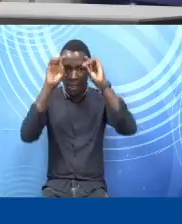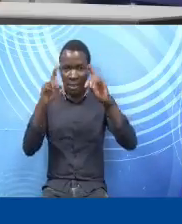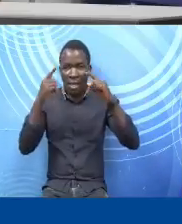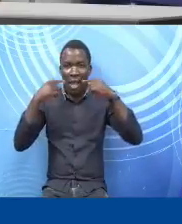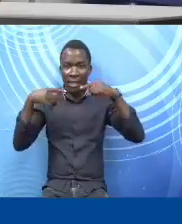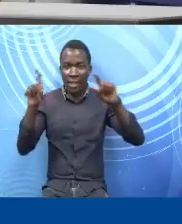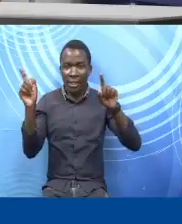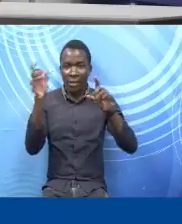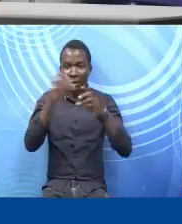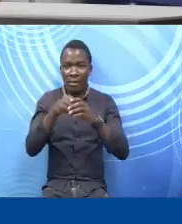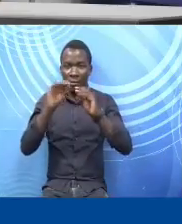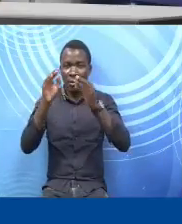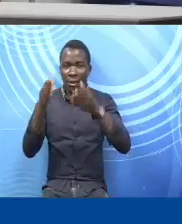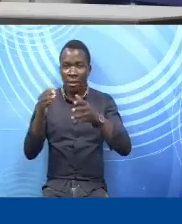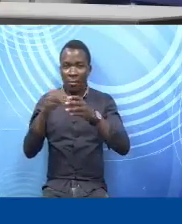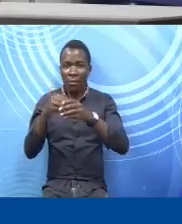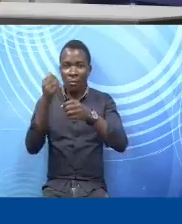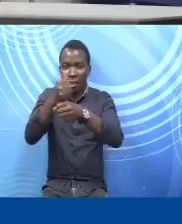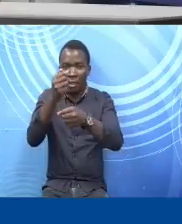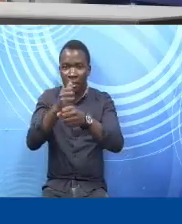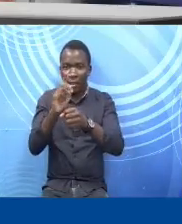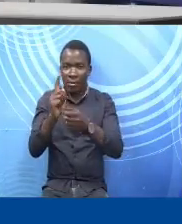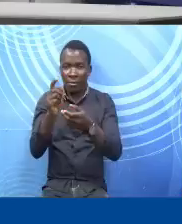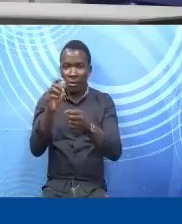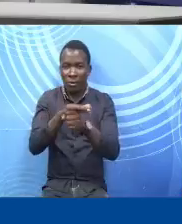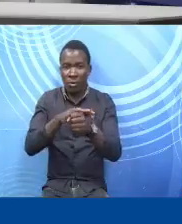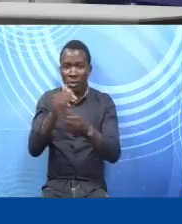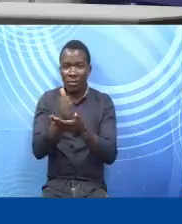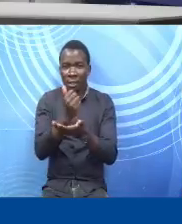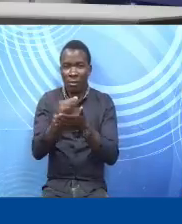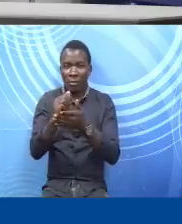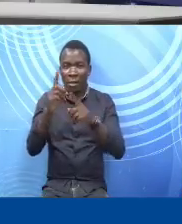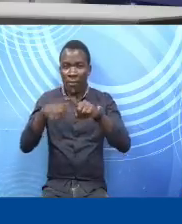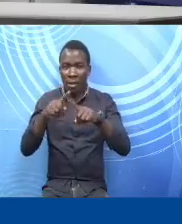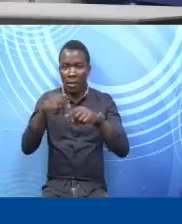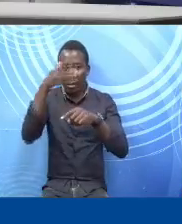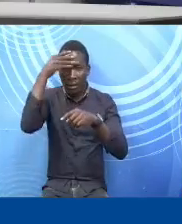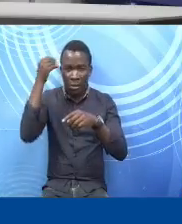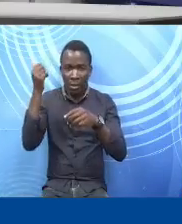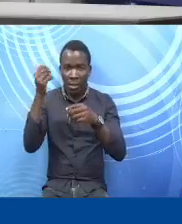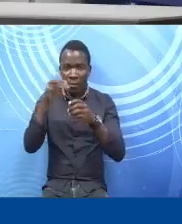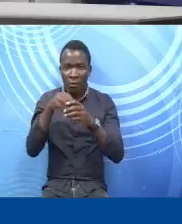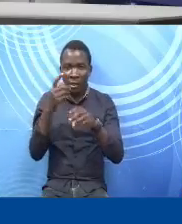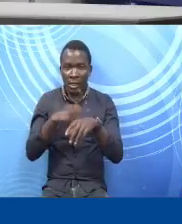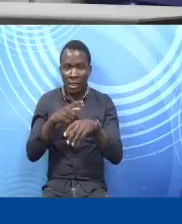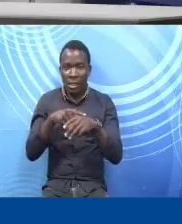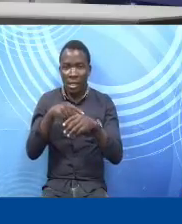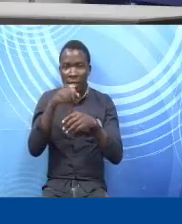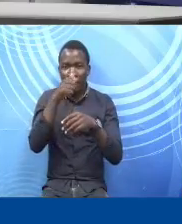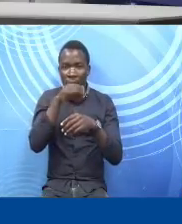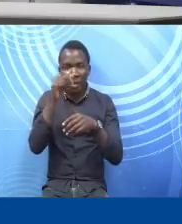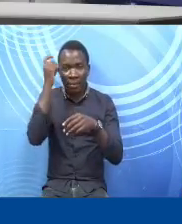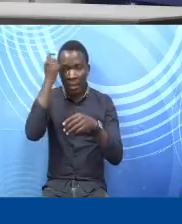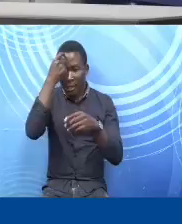yatangaje ko gushyira abarimu mu myanya batujuje ibyangombwa ngo byatewe no kwibeshya ni mu gihe munyamanga wa leta muri Minisiteri y'Ubutegetsi